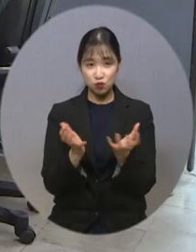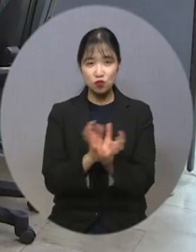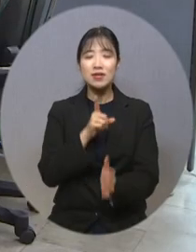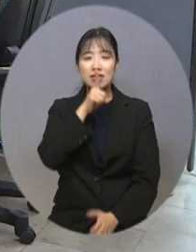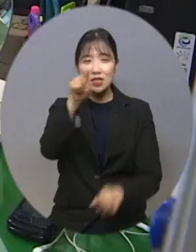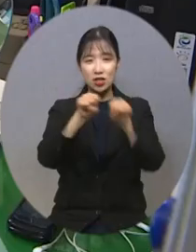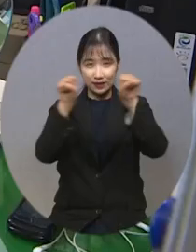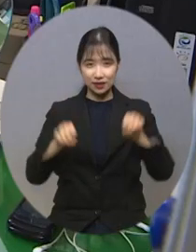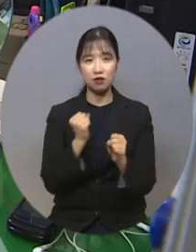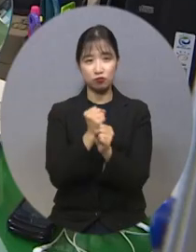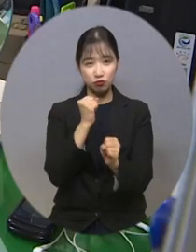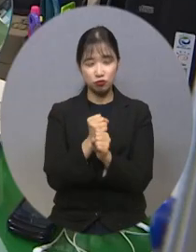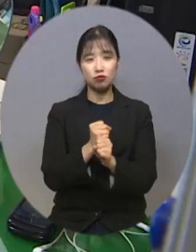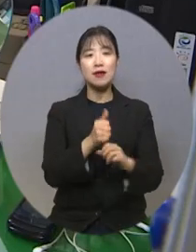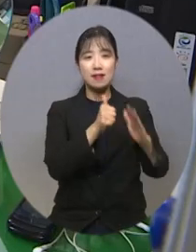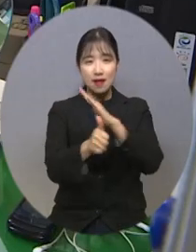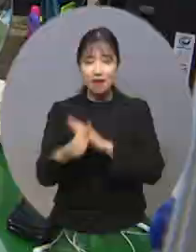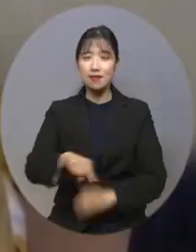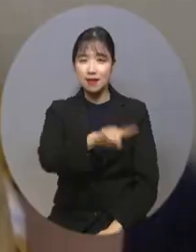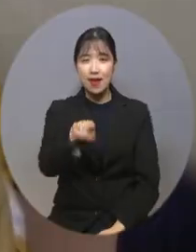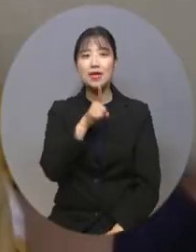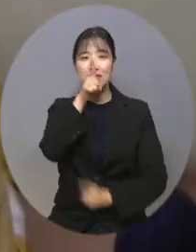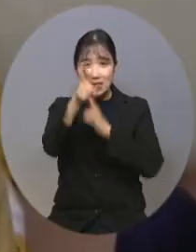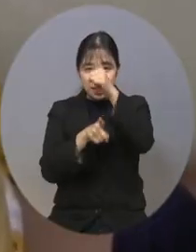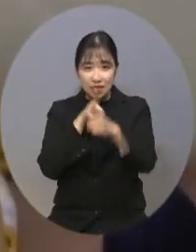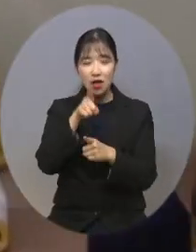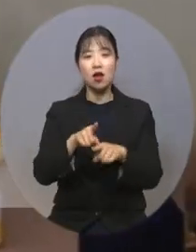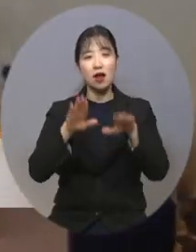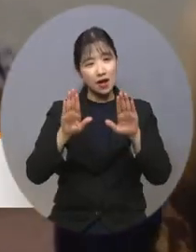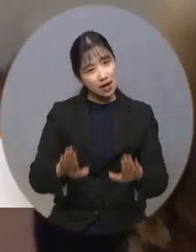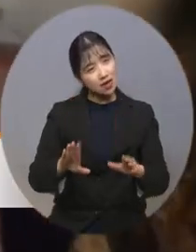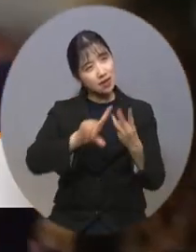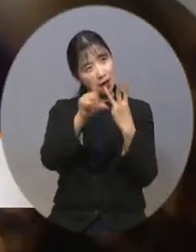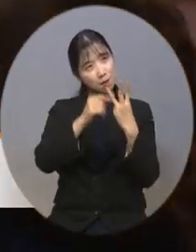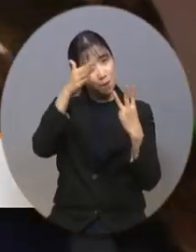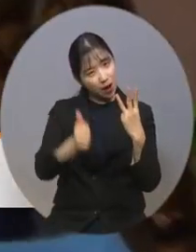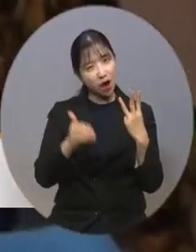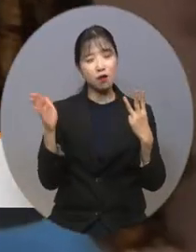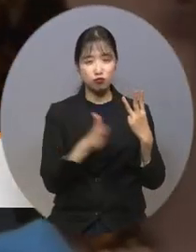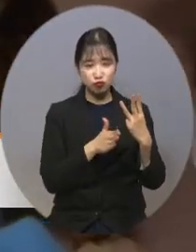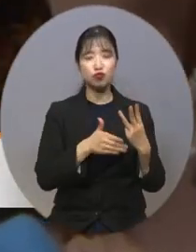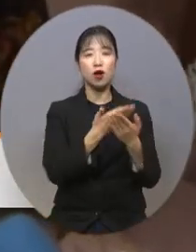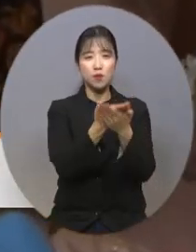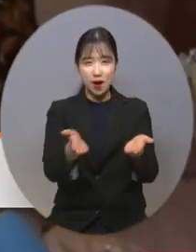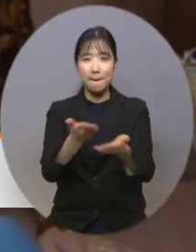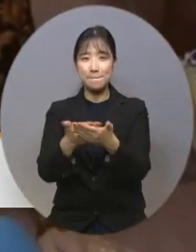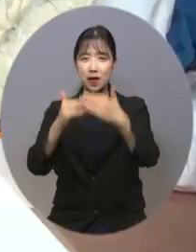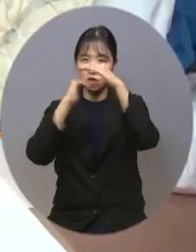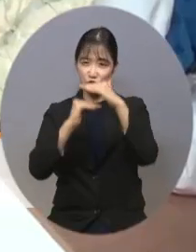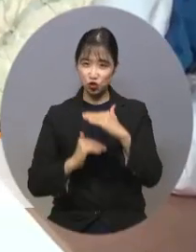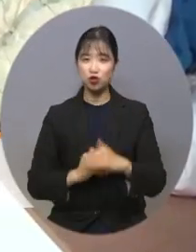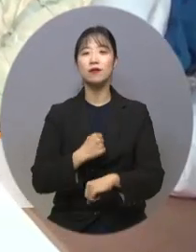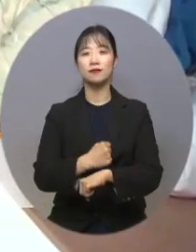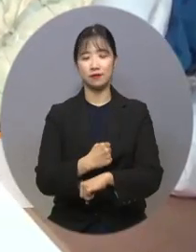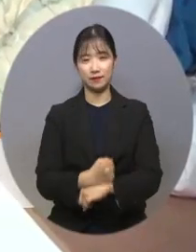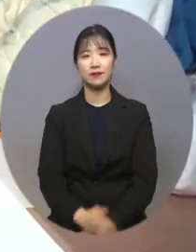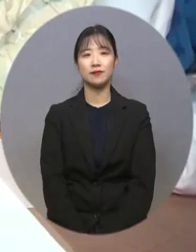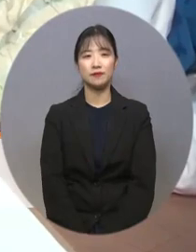시스템 구축, 대상자 신청 등을 거쳐 빠르면 이달 말부터 한시지원금을 순차적으로 지급할